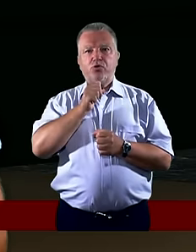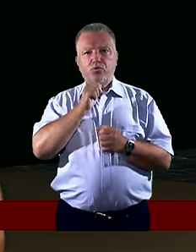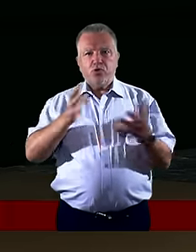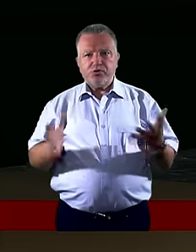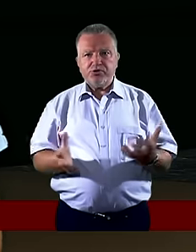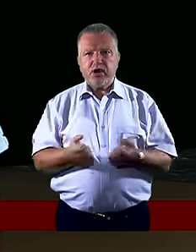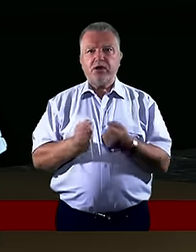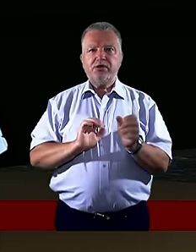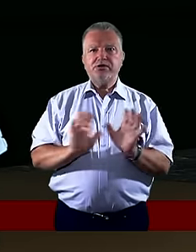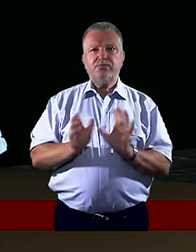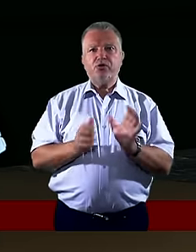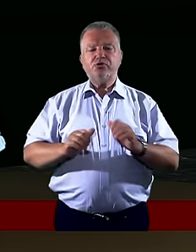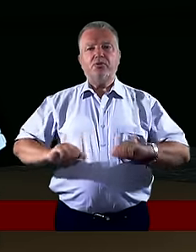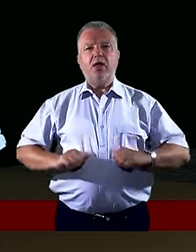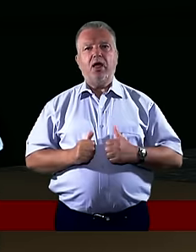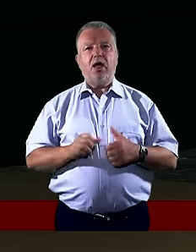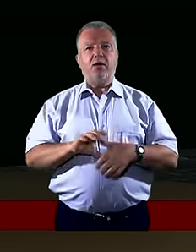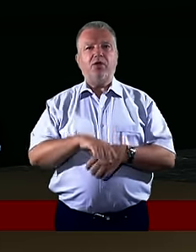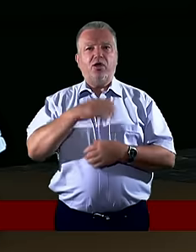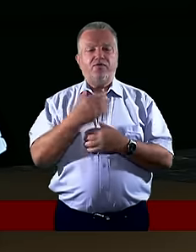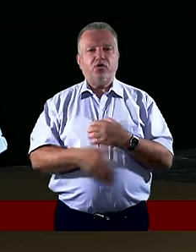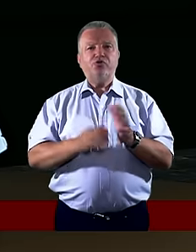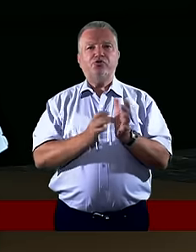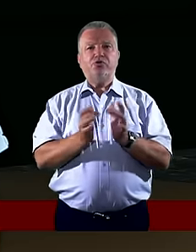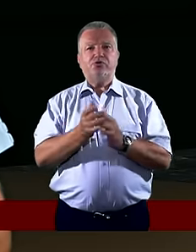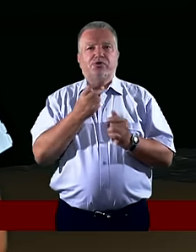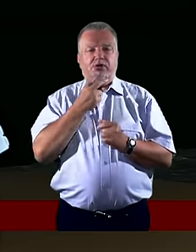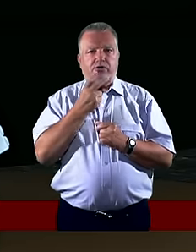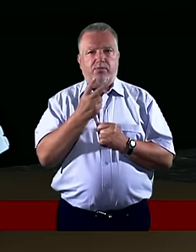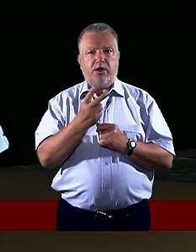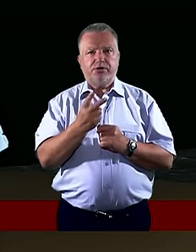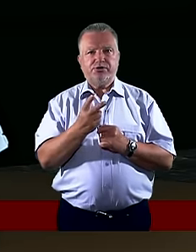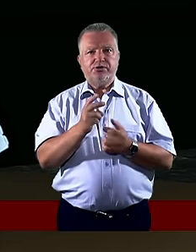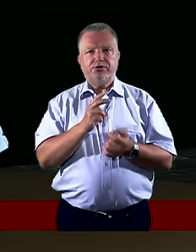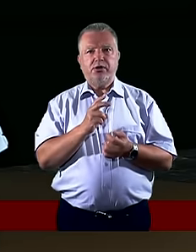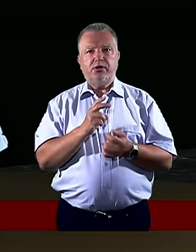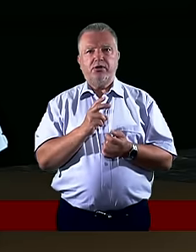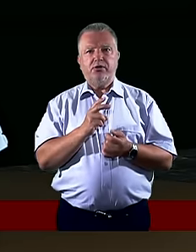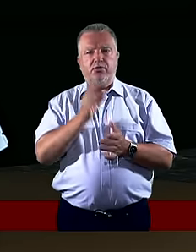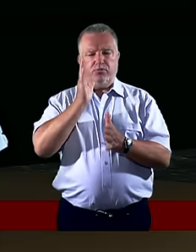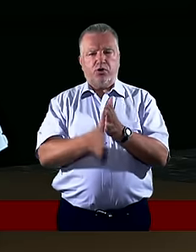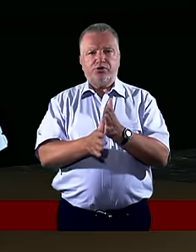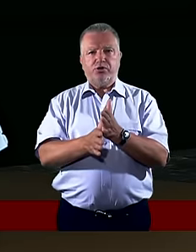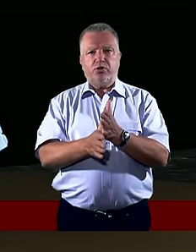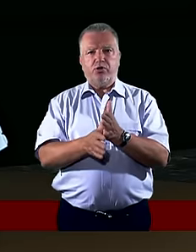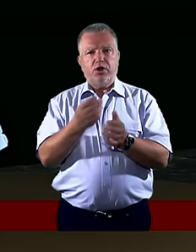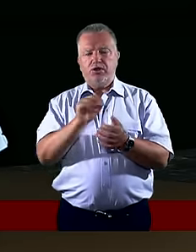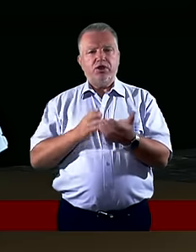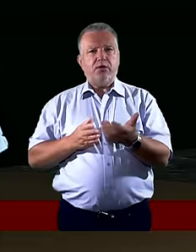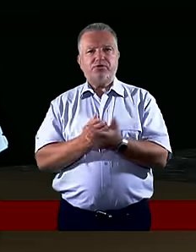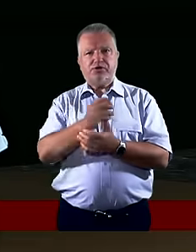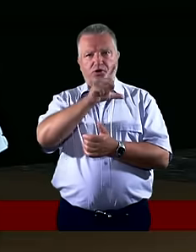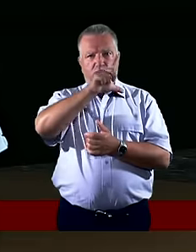próbują znaleźć jakiś sposób, żeby go w końcu, tego Pana Jezusa, zobaczyć bezpośrednio, a